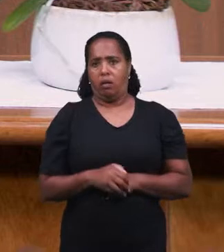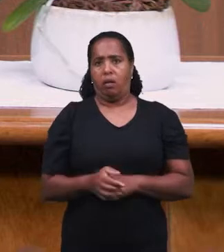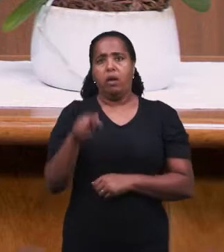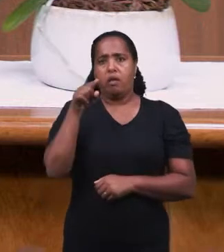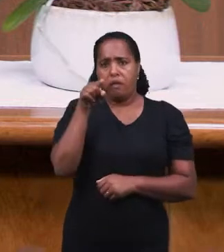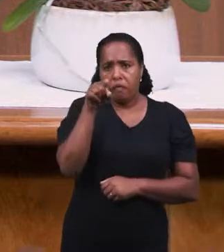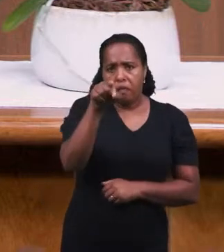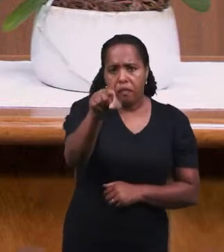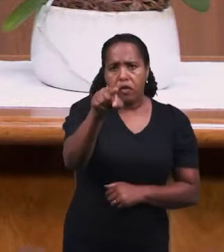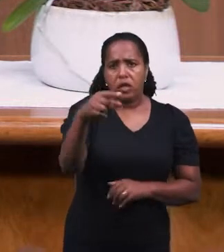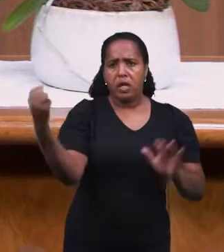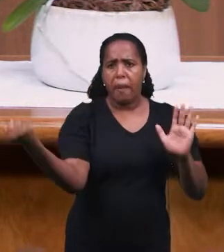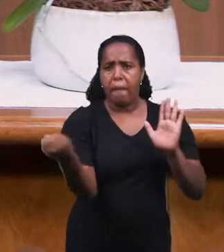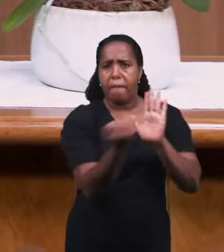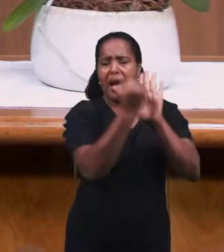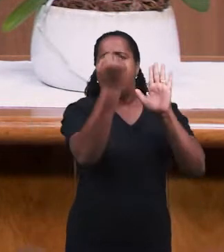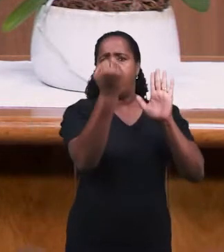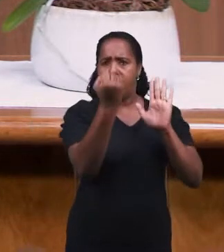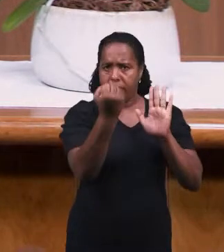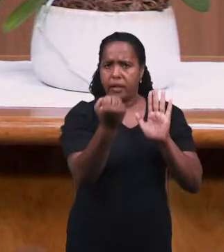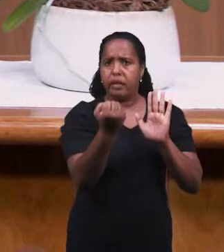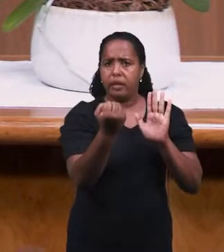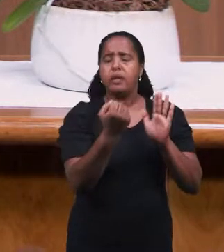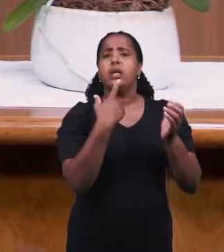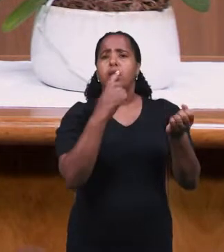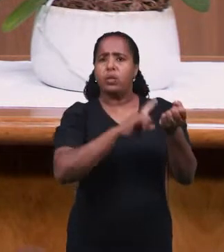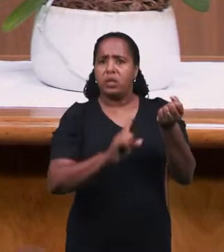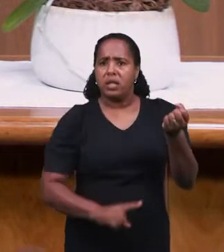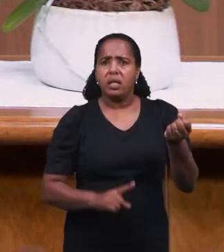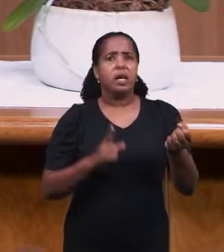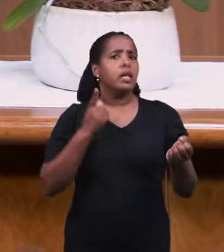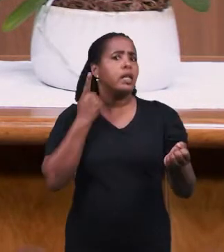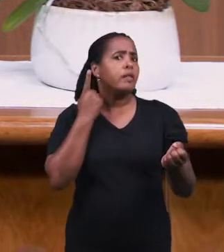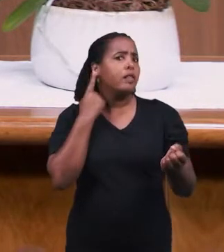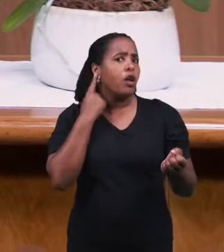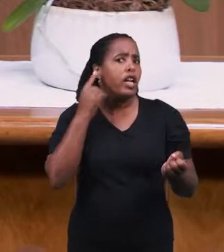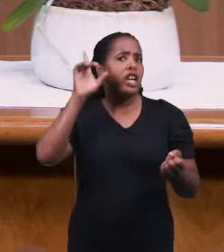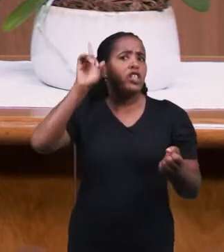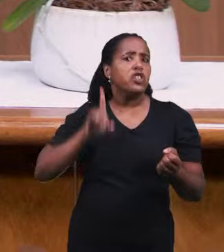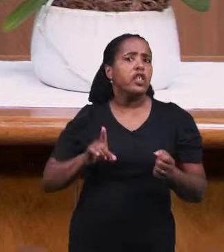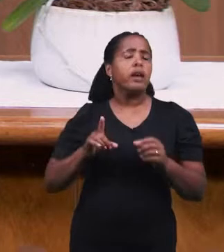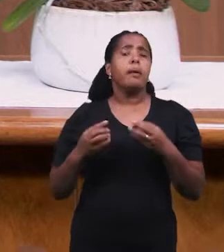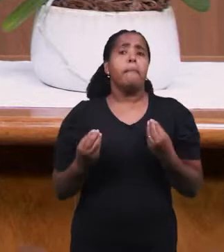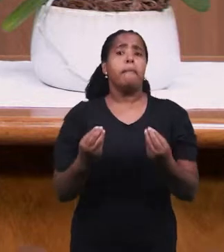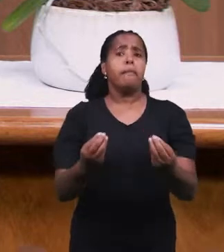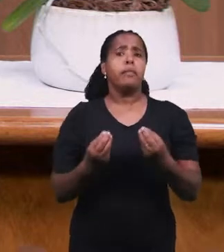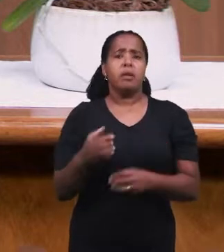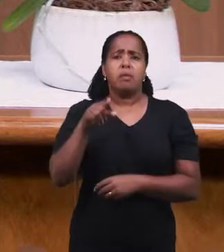Je suis pas d'accord avec ceci. Non, ce n'est pas comme ça.